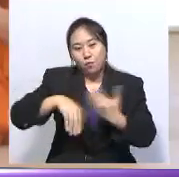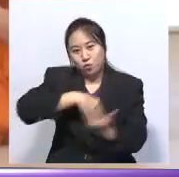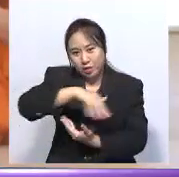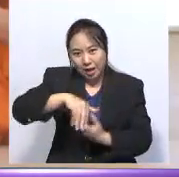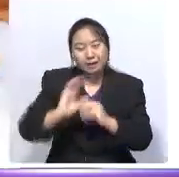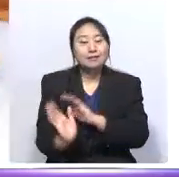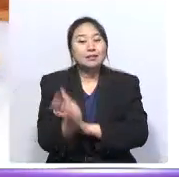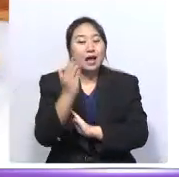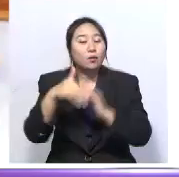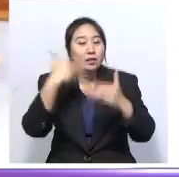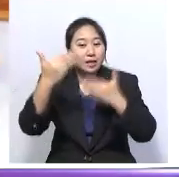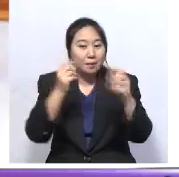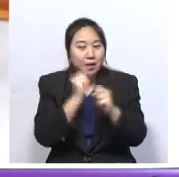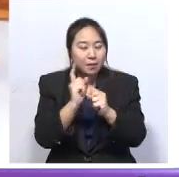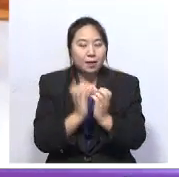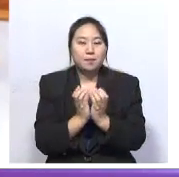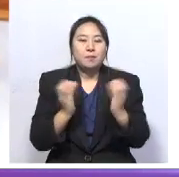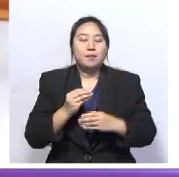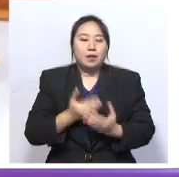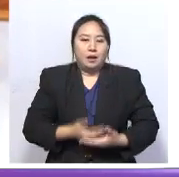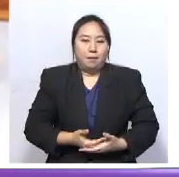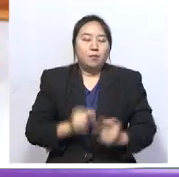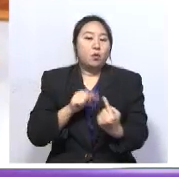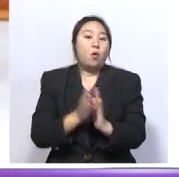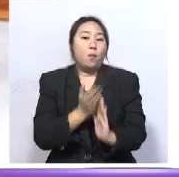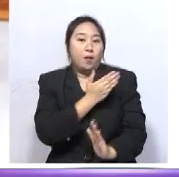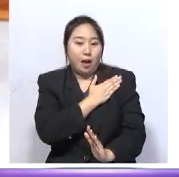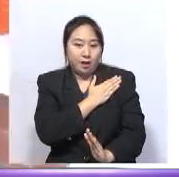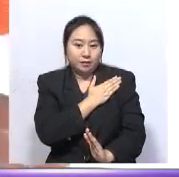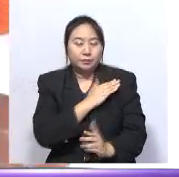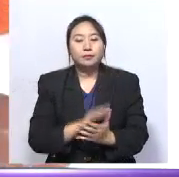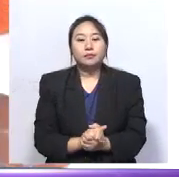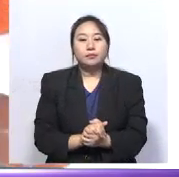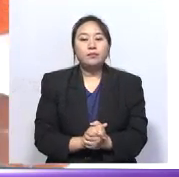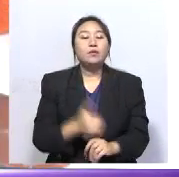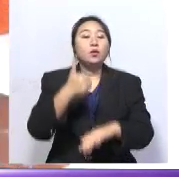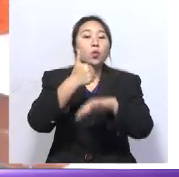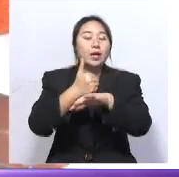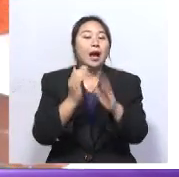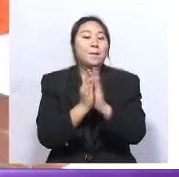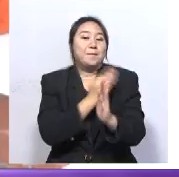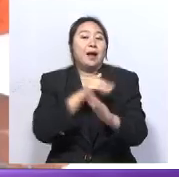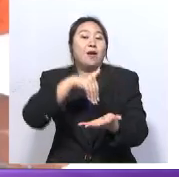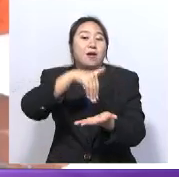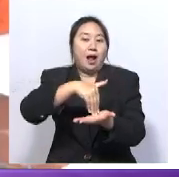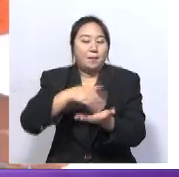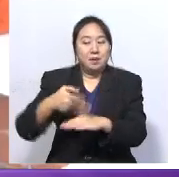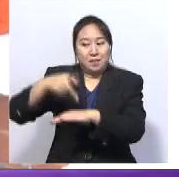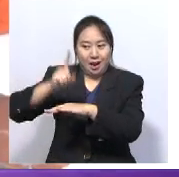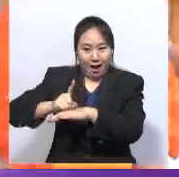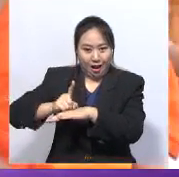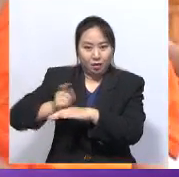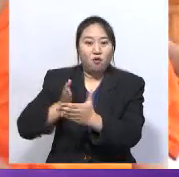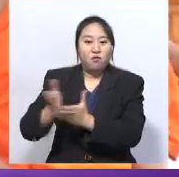านะครับเป็นพิธีเปิดปฏิบัติธรรมสำหรับพระสงฆ์โดยสมเด็จพระพุทธชินวงศ์นะครับเจ้าคณะใหญ่หนกลางเป็นประธานฝ่ายสงฆ์